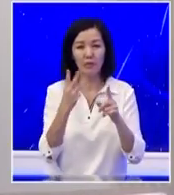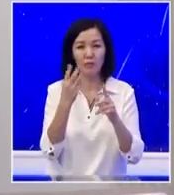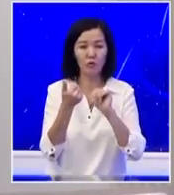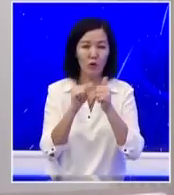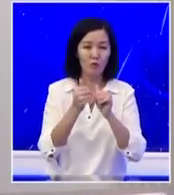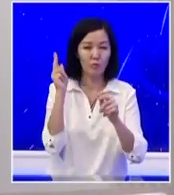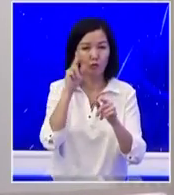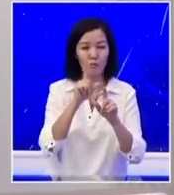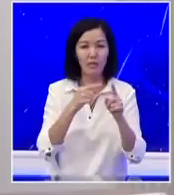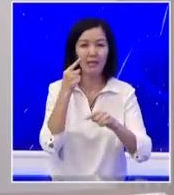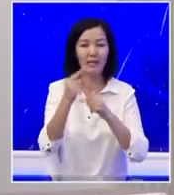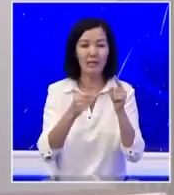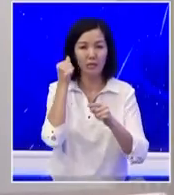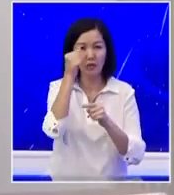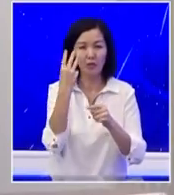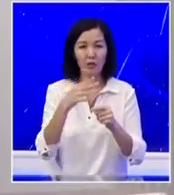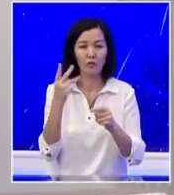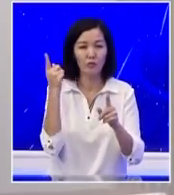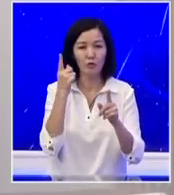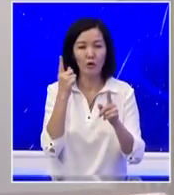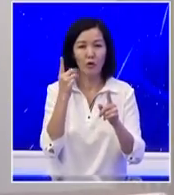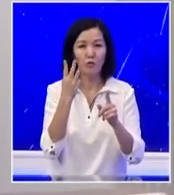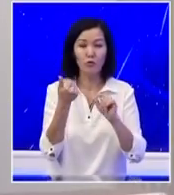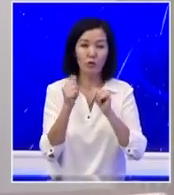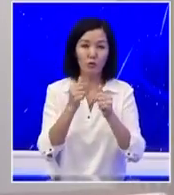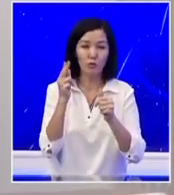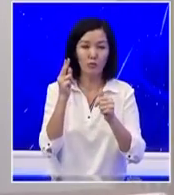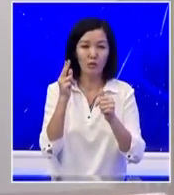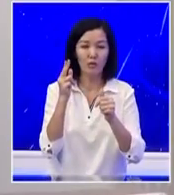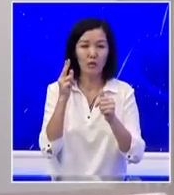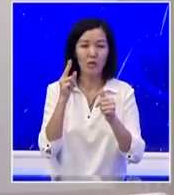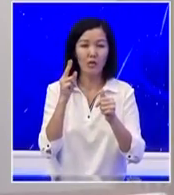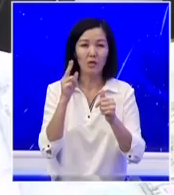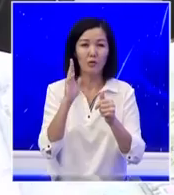жұмыс жасаса, келесі жылы 44 мектеп үш ауысымда жұмыс жасайды деген деп күтілуде.